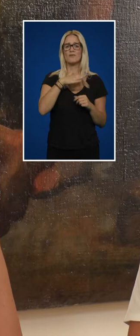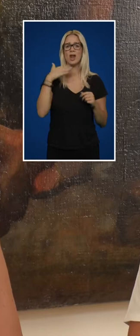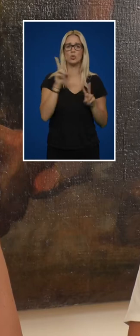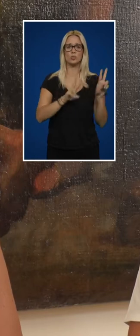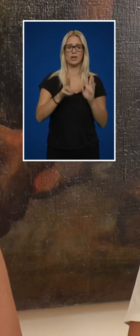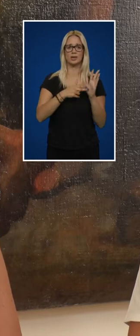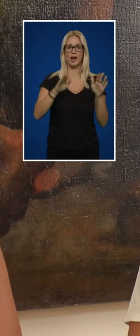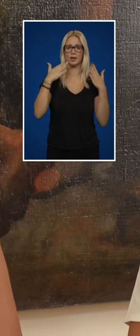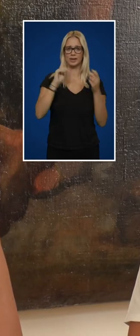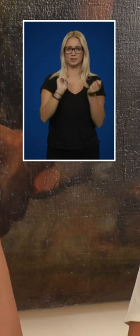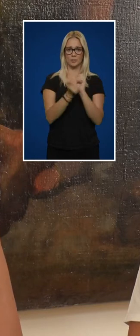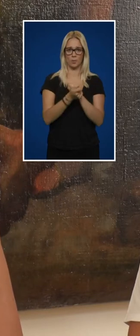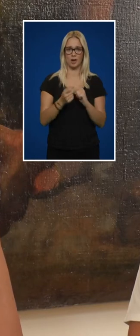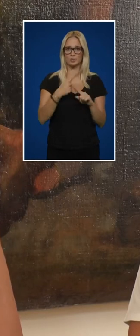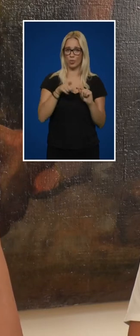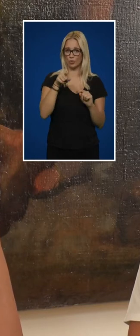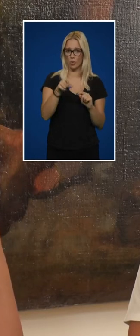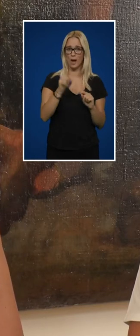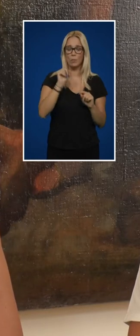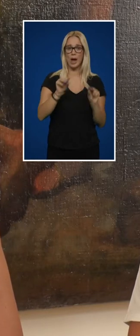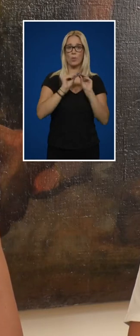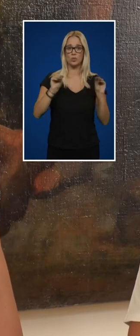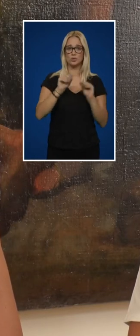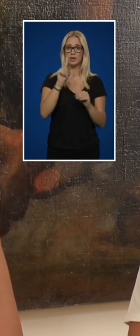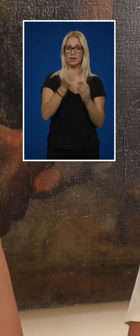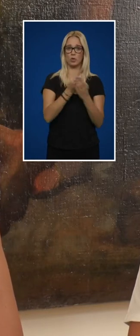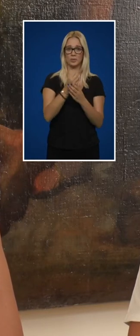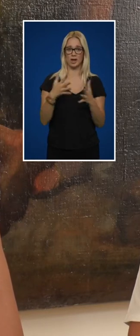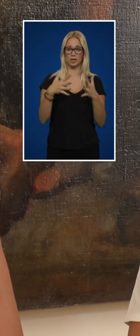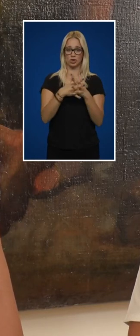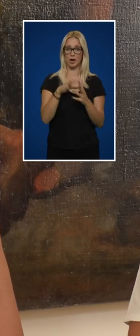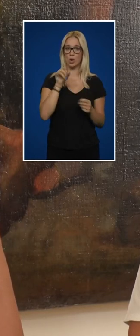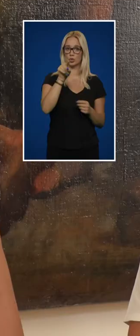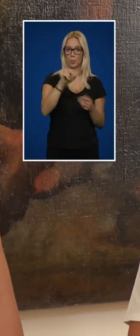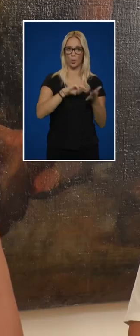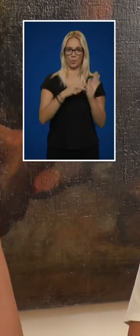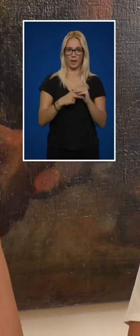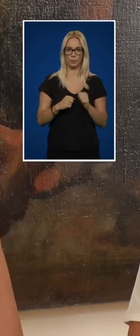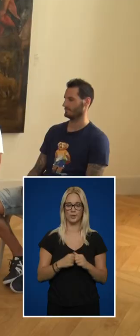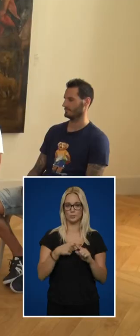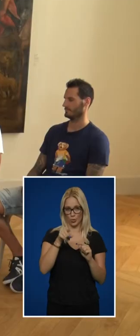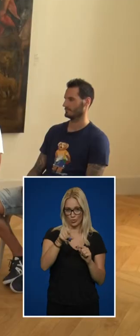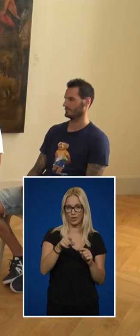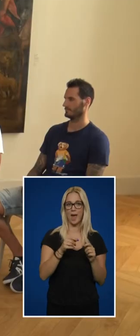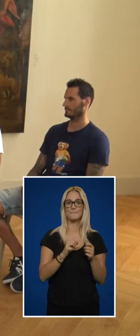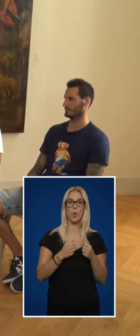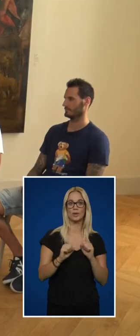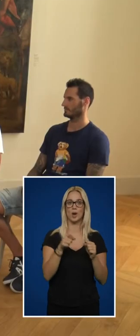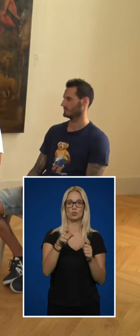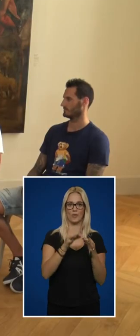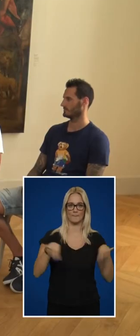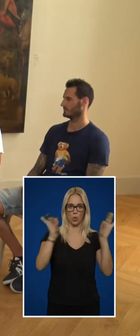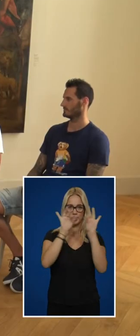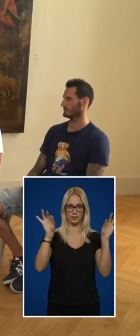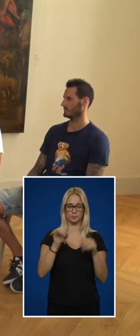tog razloga je važno educirati i informirati građane o tom problemu. Iz tog razloga je pokrenut